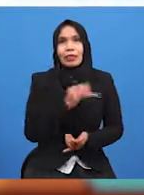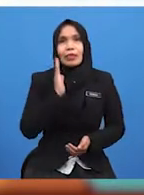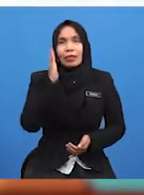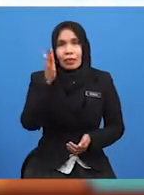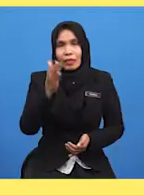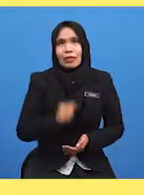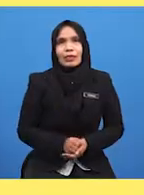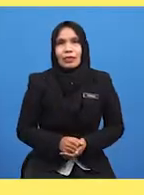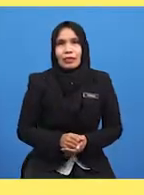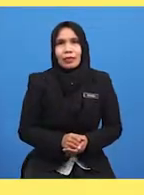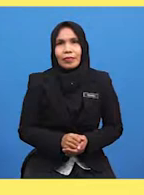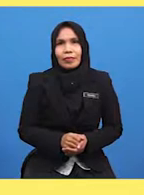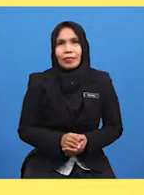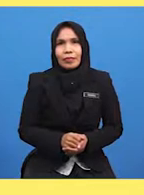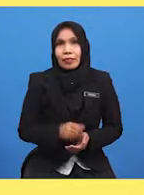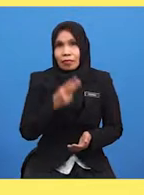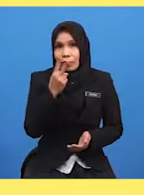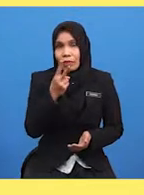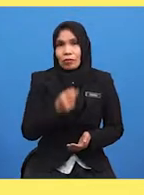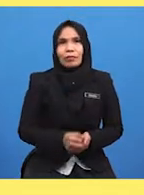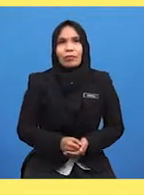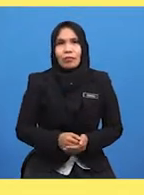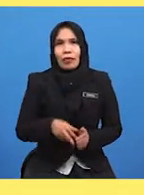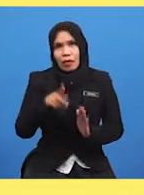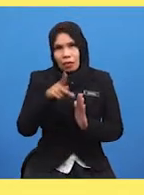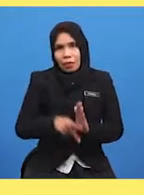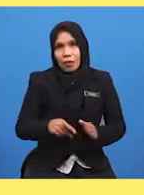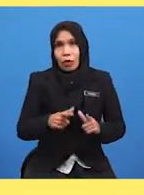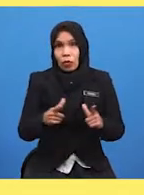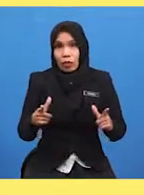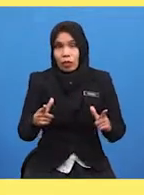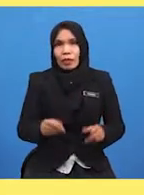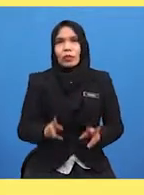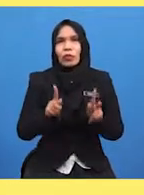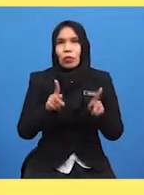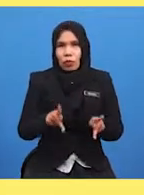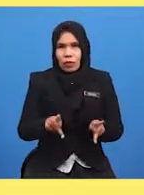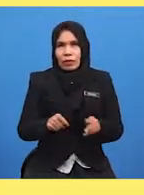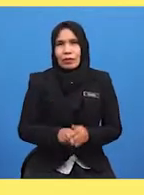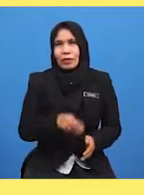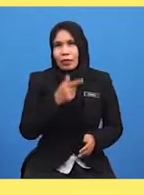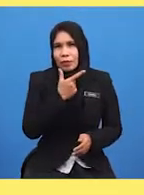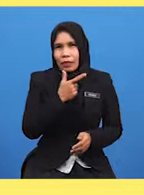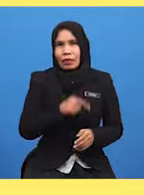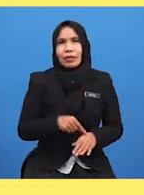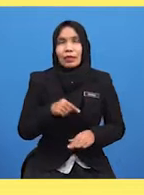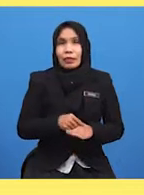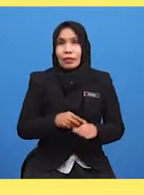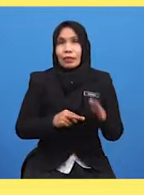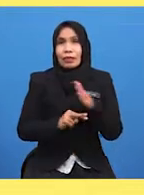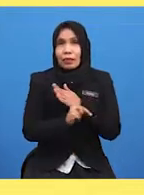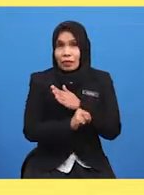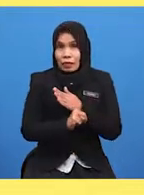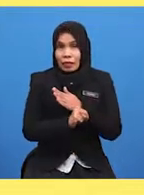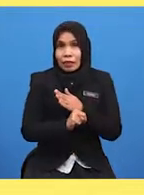mengkaji perluasan kos British di negeri sembilan setelah perak dan Slamet British